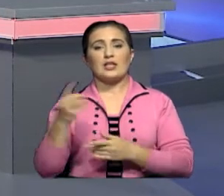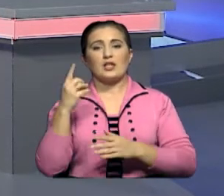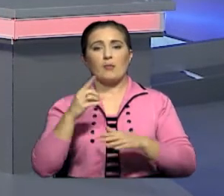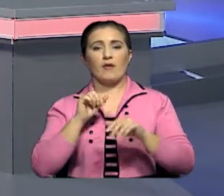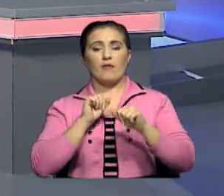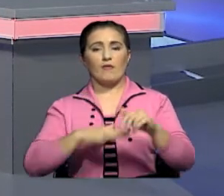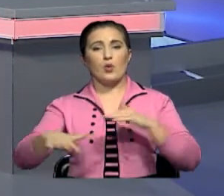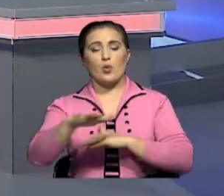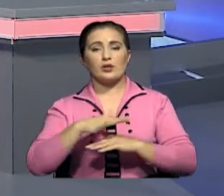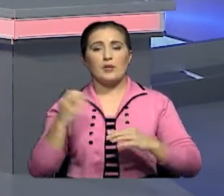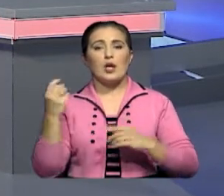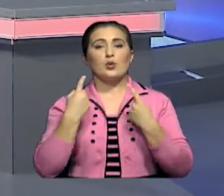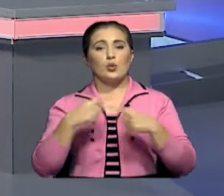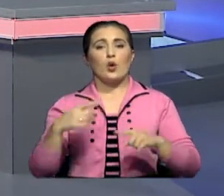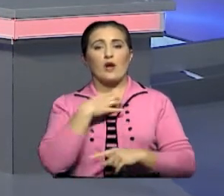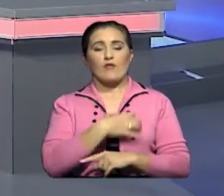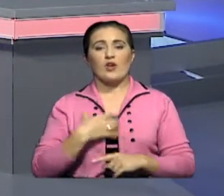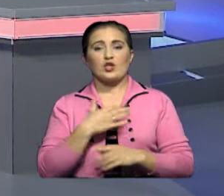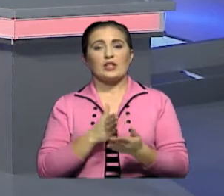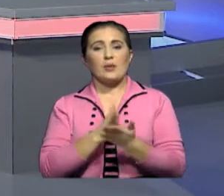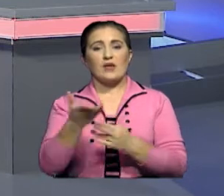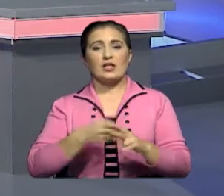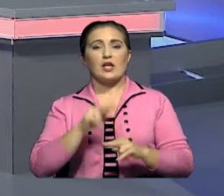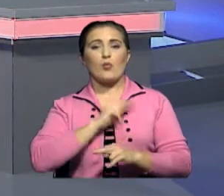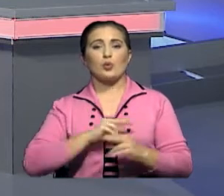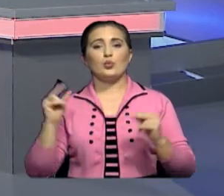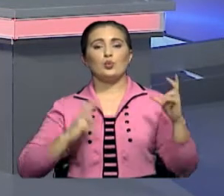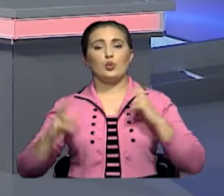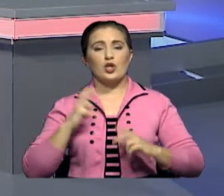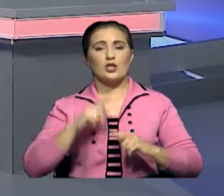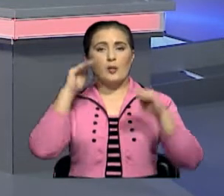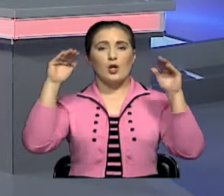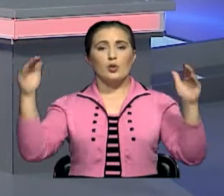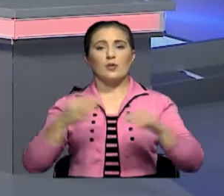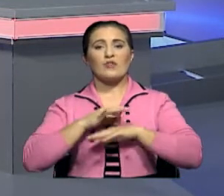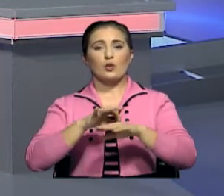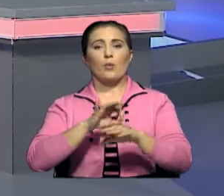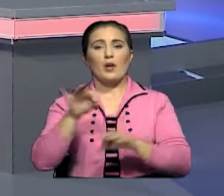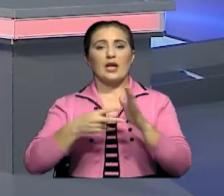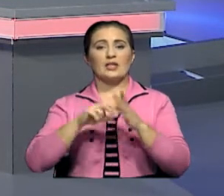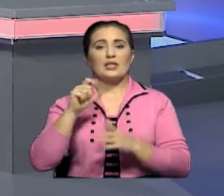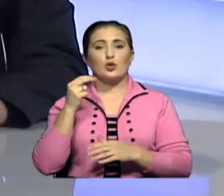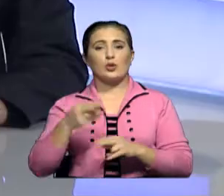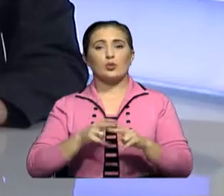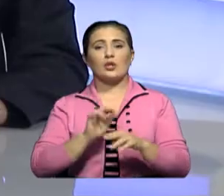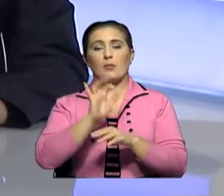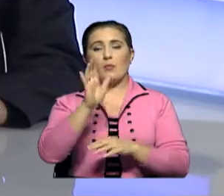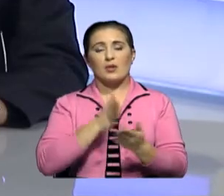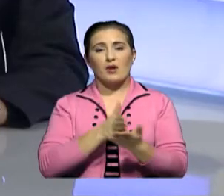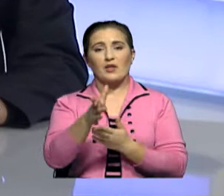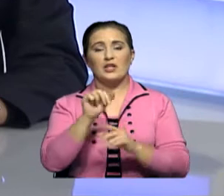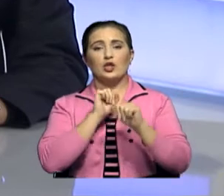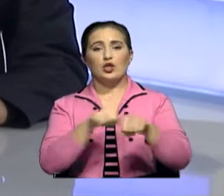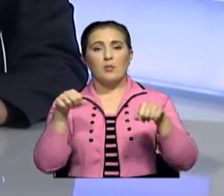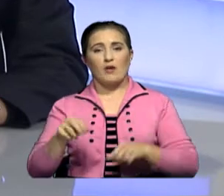другое крайне важное направление это работа со студенческой молодежи мы ведем проект зачет который направлен на защиту прав студентов